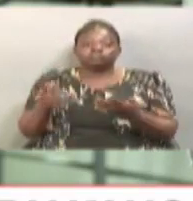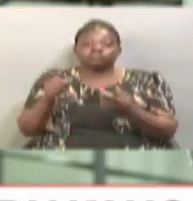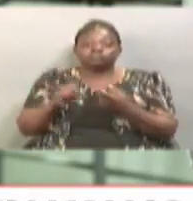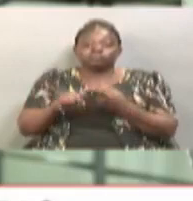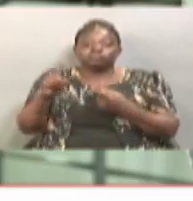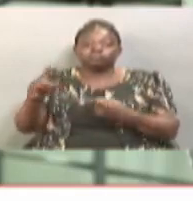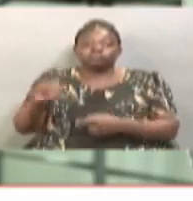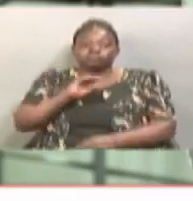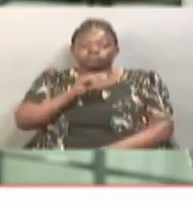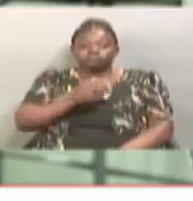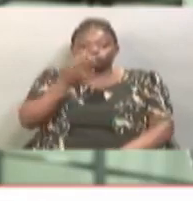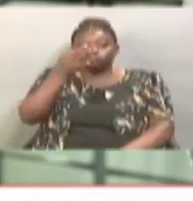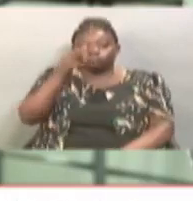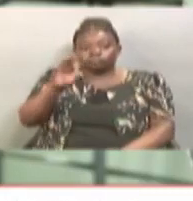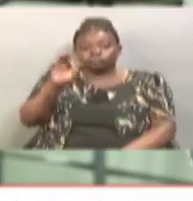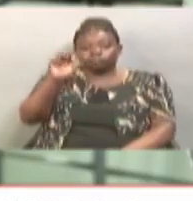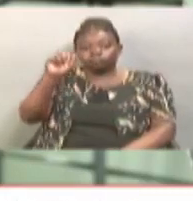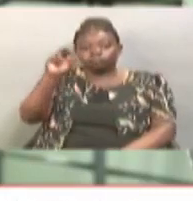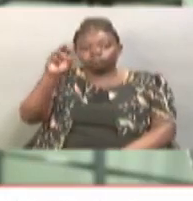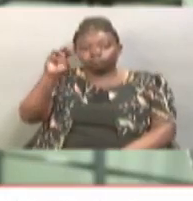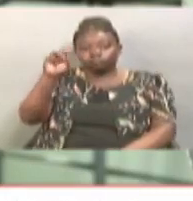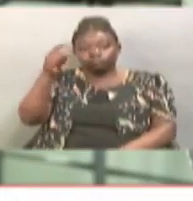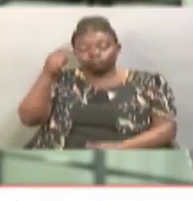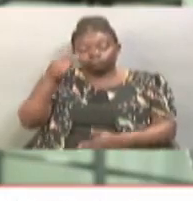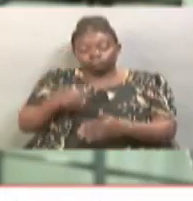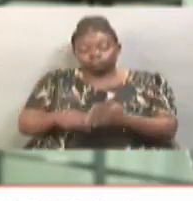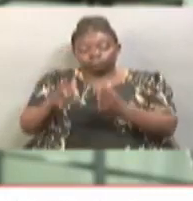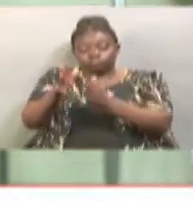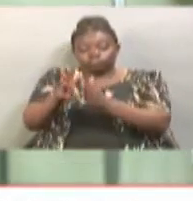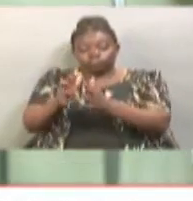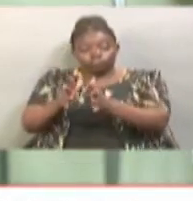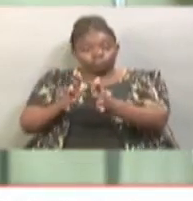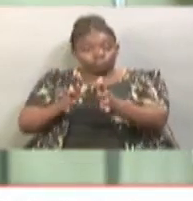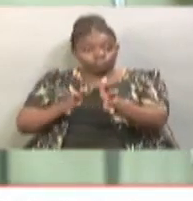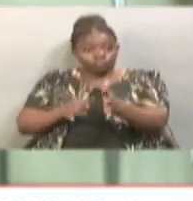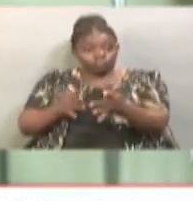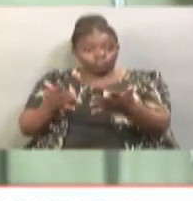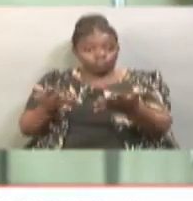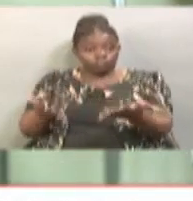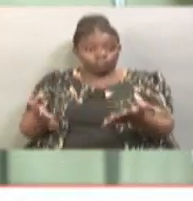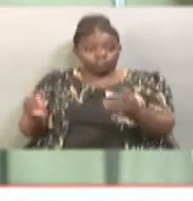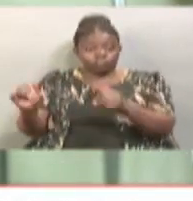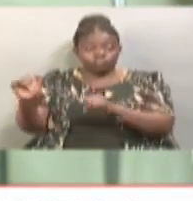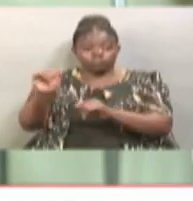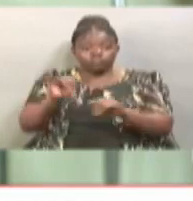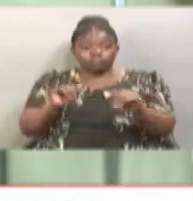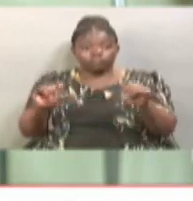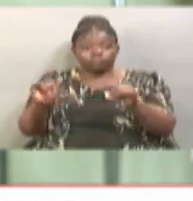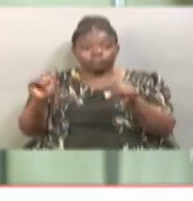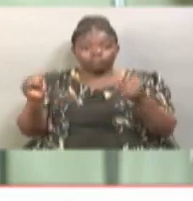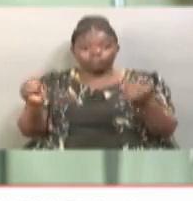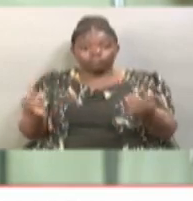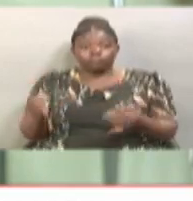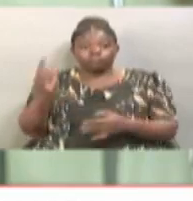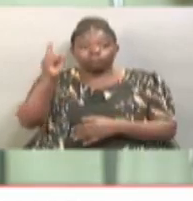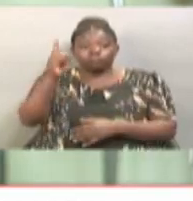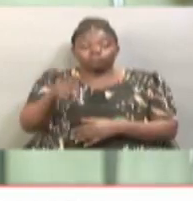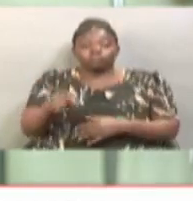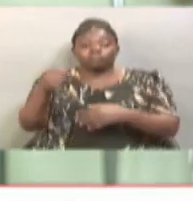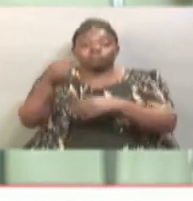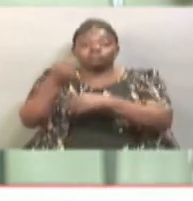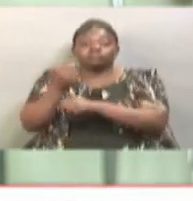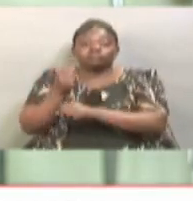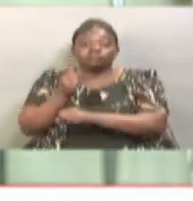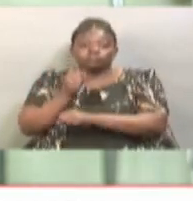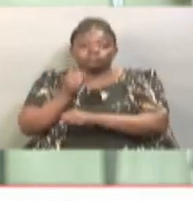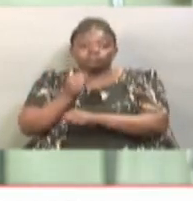omukyala gwe bayita Fatuma ng'omulimu ŋŋenze kukola gwa kiriina ya yantwala Fujaira bwe natuukayo yantusiza mu kampuni